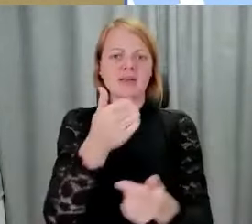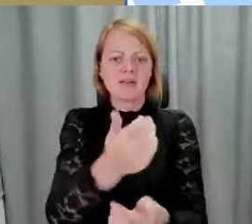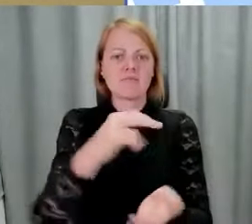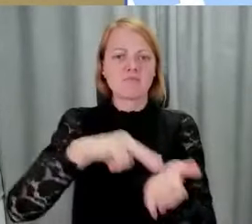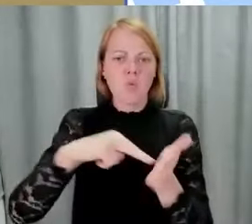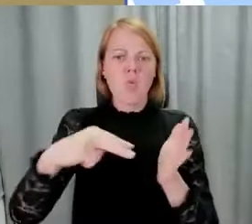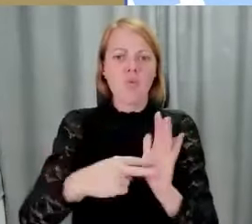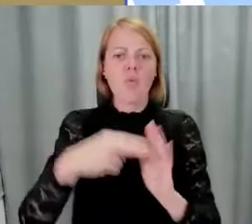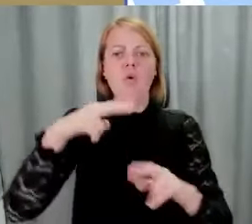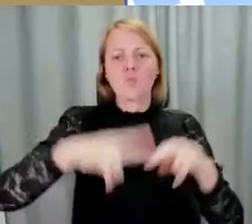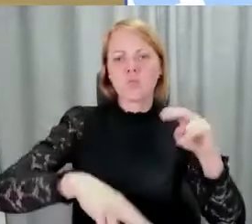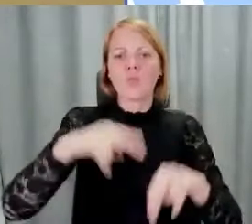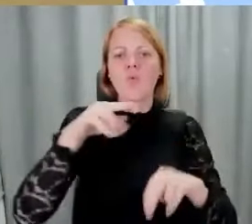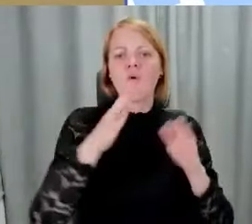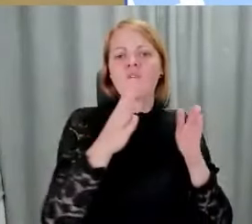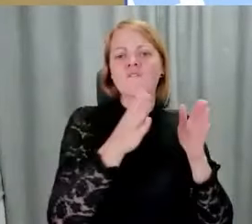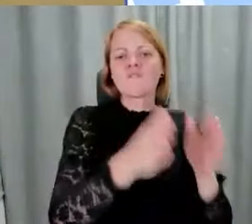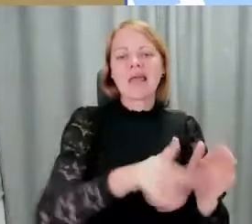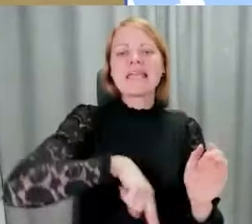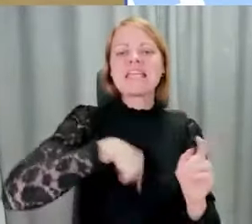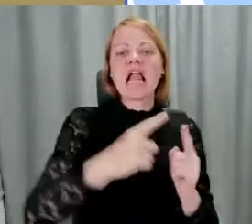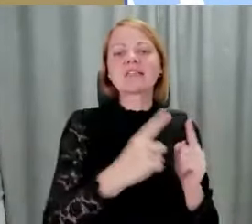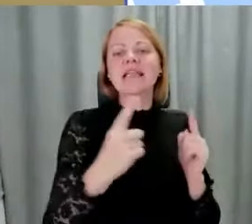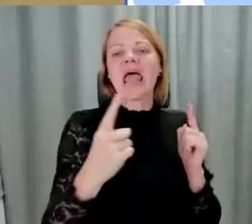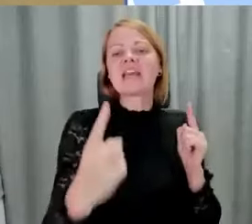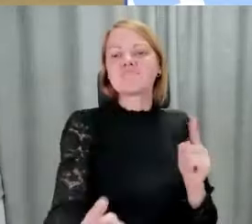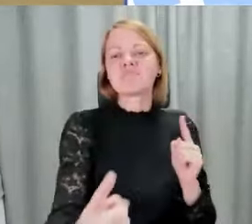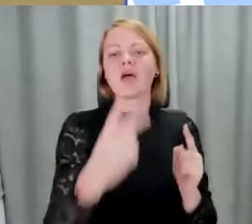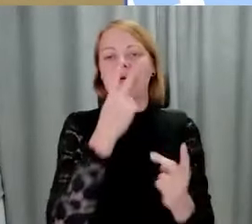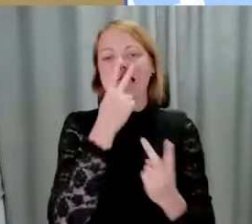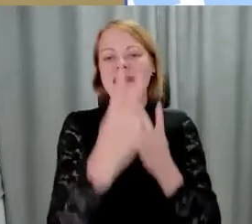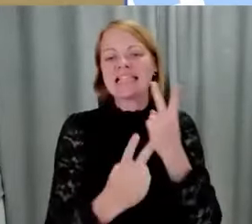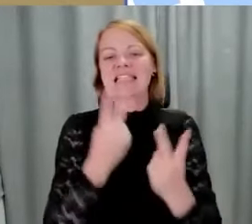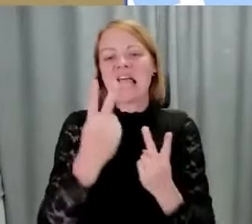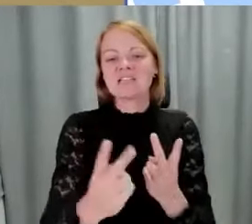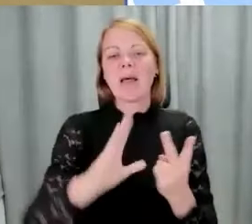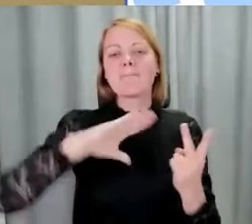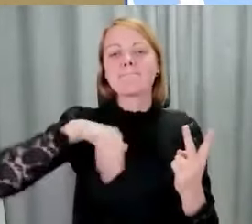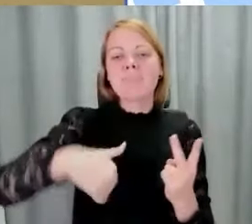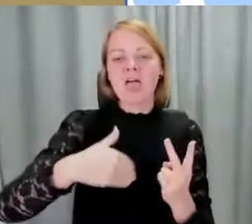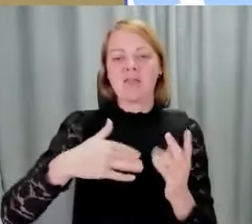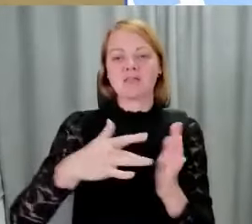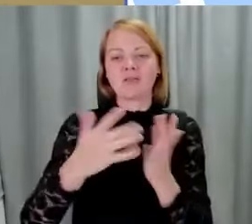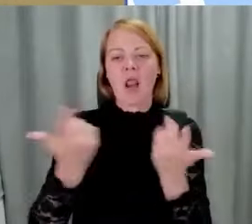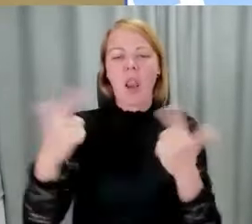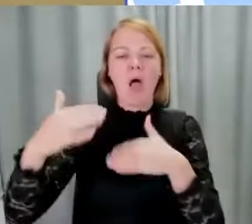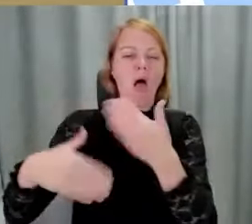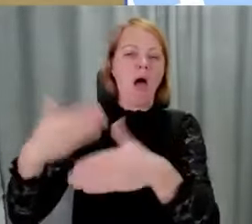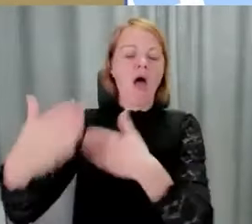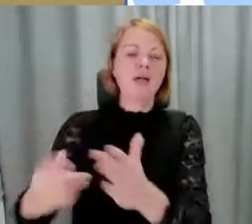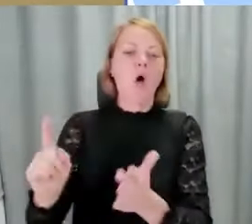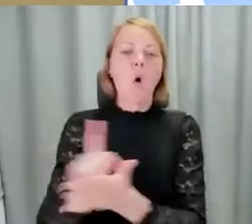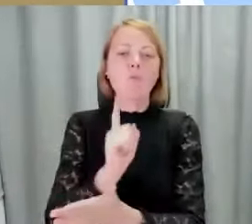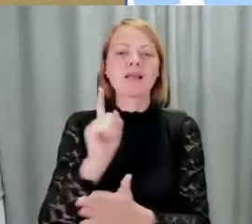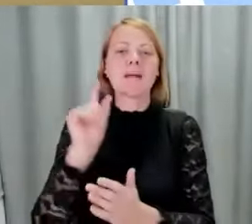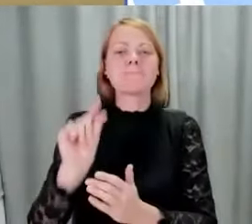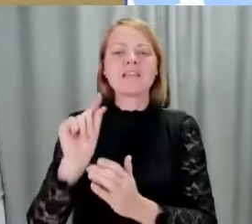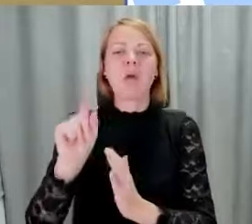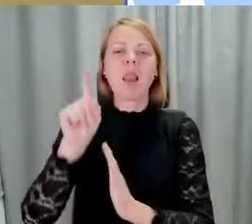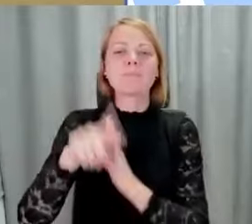būves ilgtermiņā, nu, mēs redzēsim to rezultātu pēc kāda laika, jo tā būs obligātā minimālā prasība kaut ko